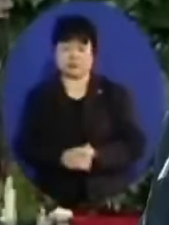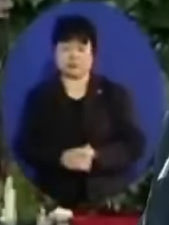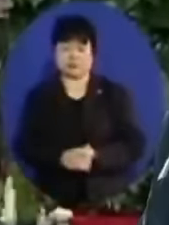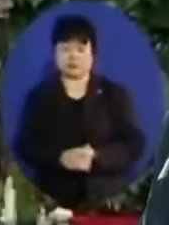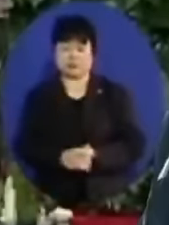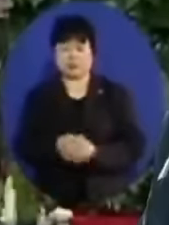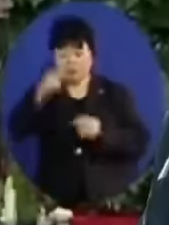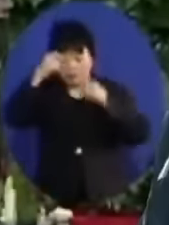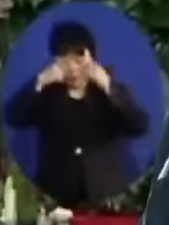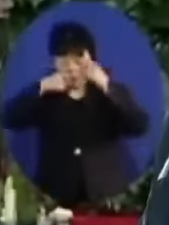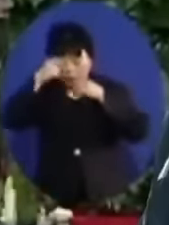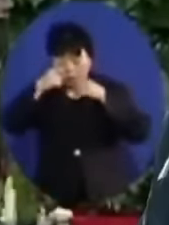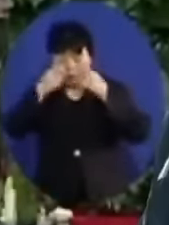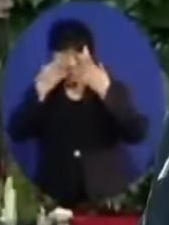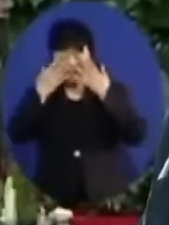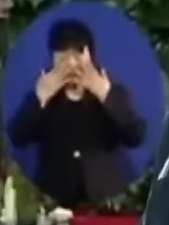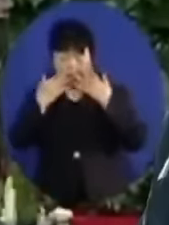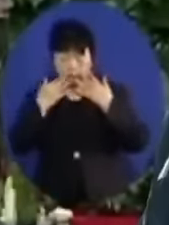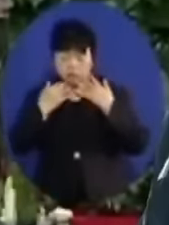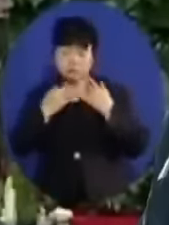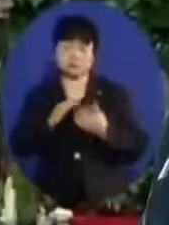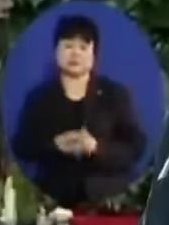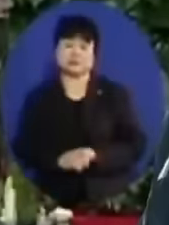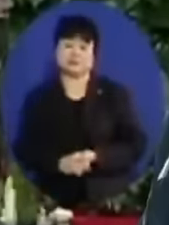내가 눈물이 너무 나서